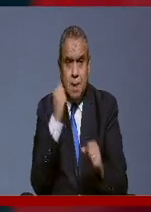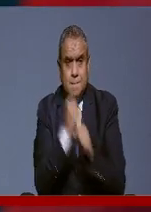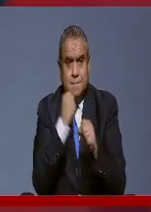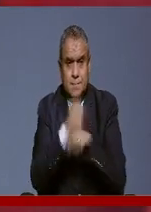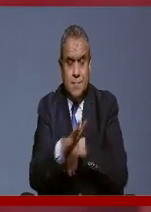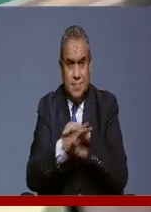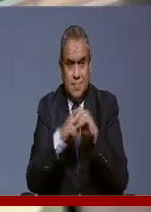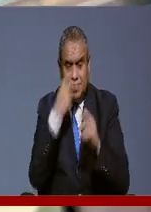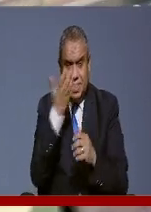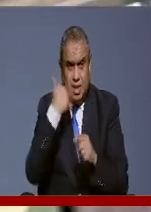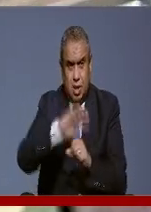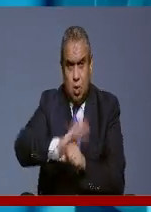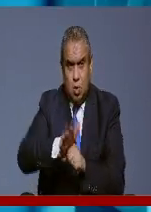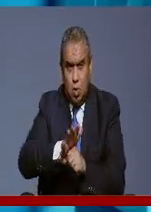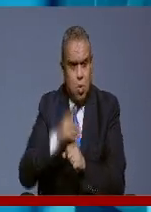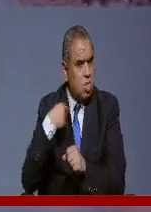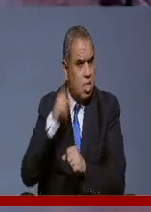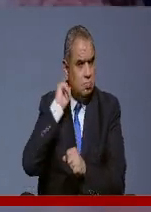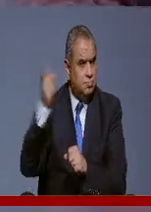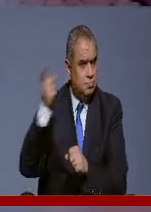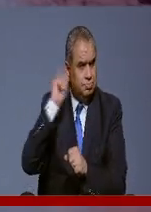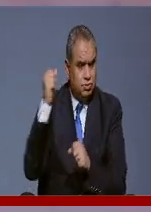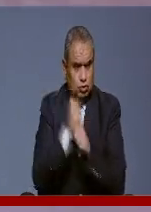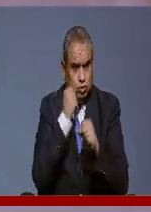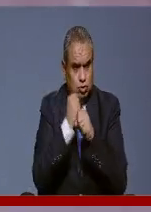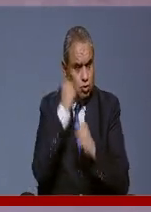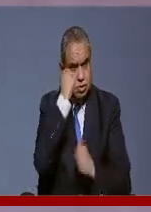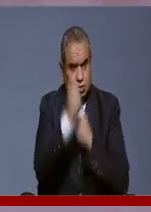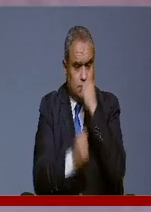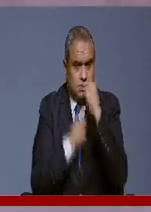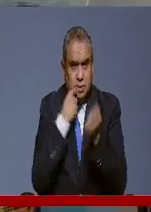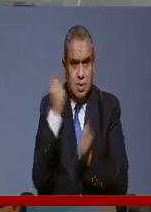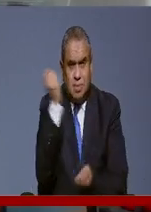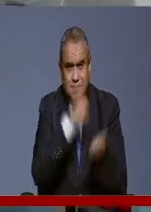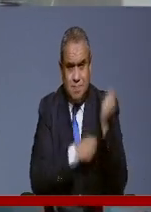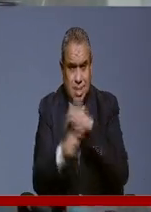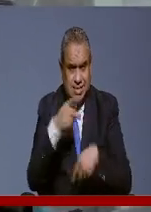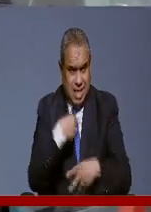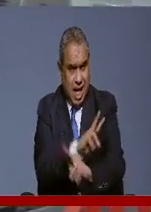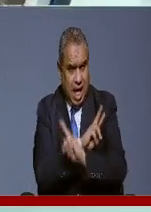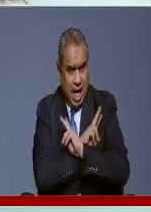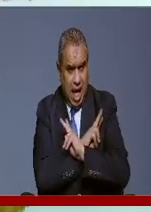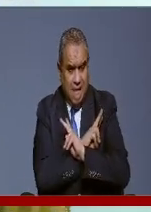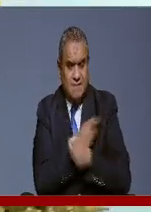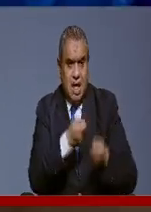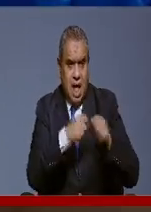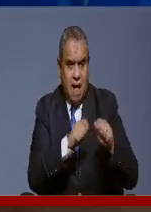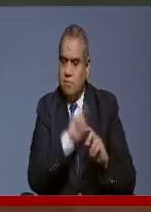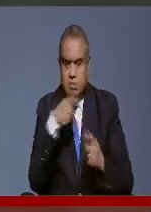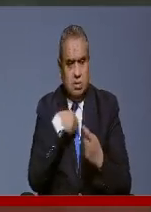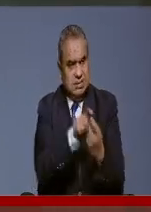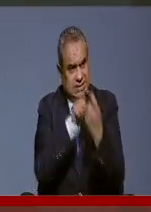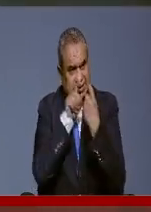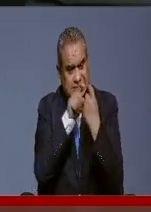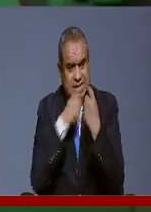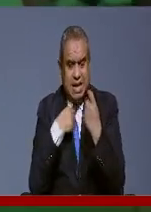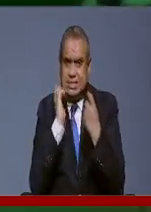الوطنيين اخذوا القرار مصانعنا مش هتقف وهنوا التحدي